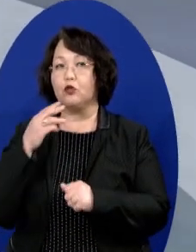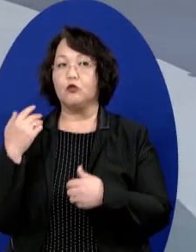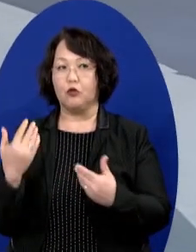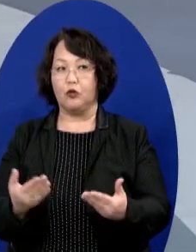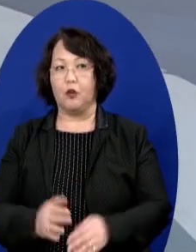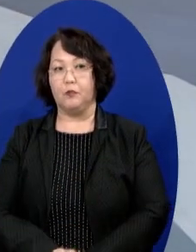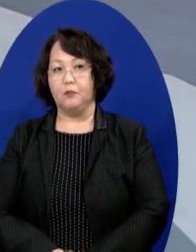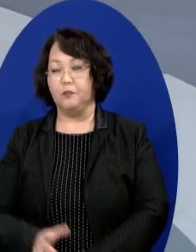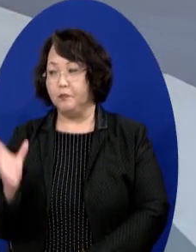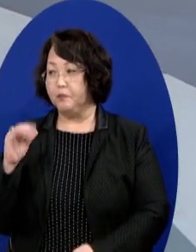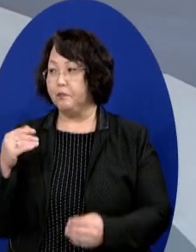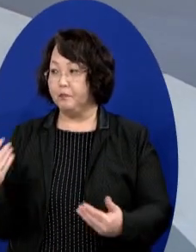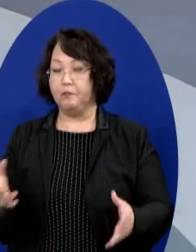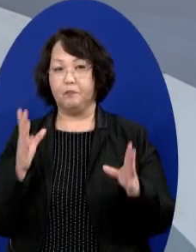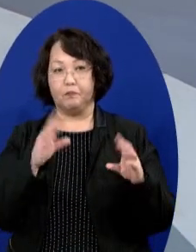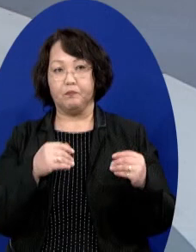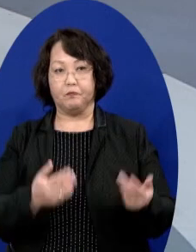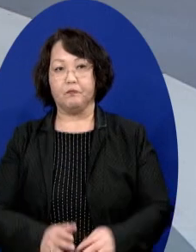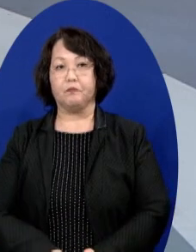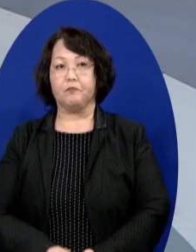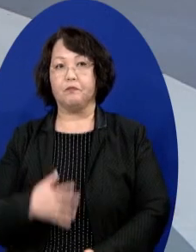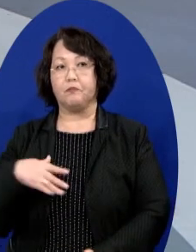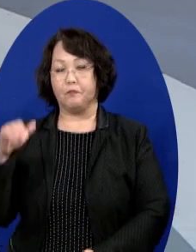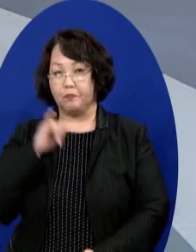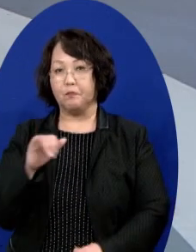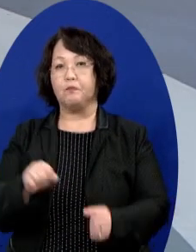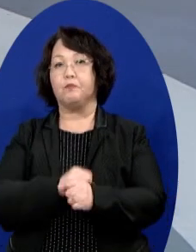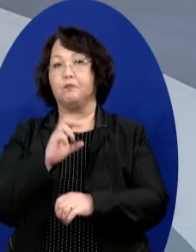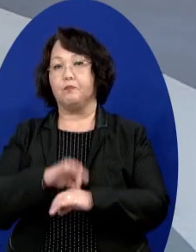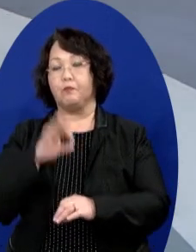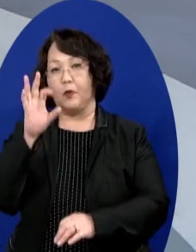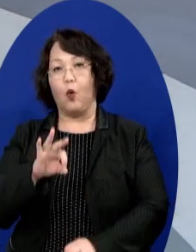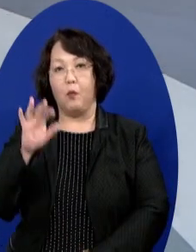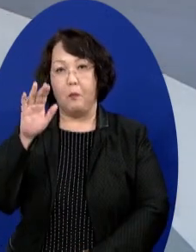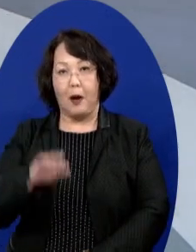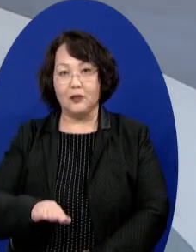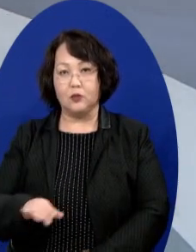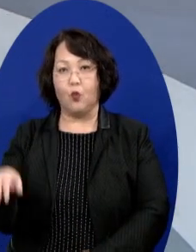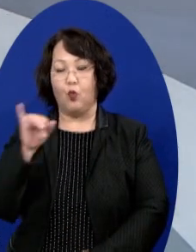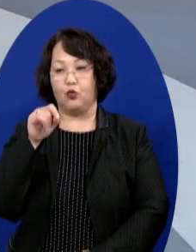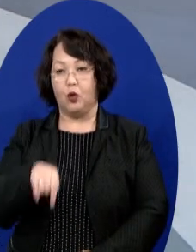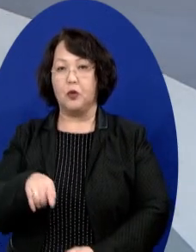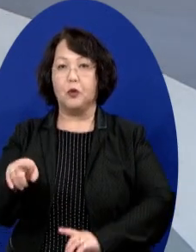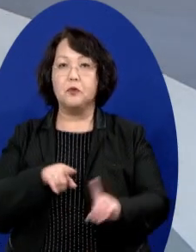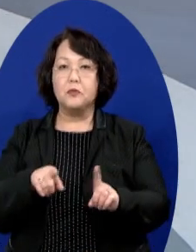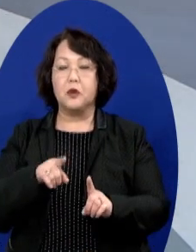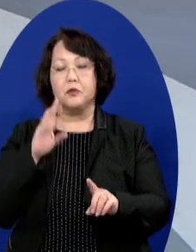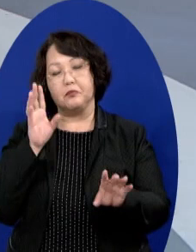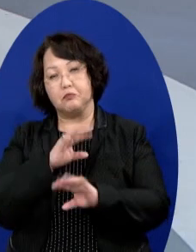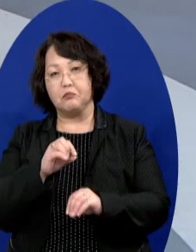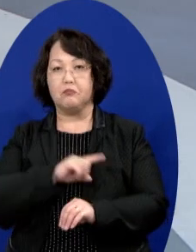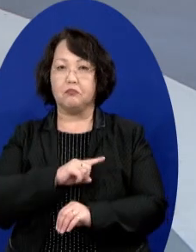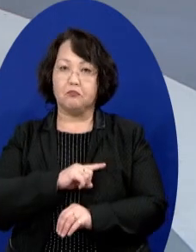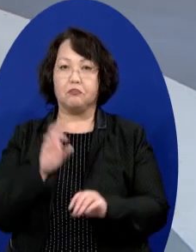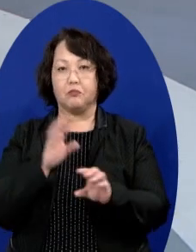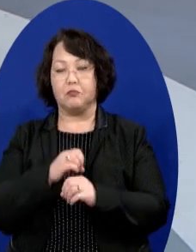оргил хүрэлцээр ирсэн байна. Өнөөдөр оргилоо. Ариун мэд хүргэе. За тэгэхээр манай улсад цар тахал харьцангуй багасж бид дотоодынхоо уралдаан тэмцээнүүдийг хийдэг болсон. За хэдхэн өдрийн өмнө